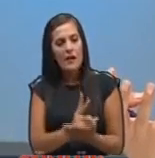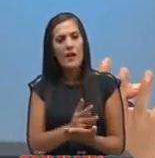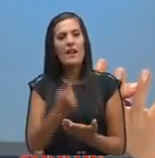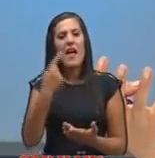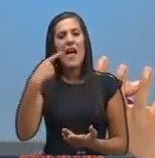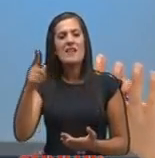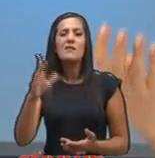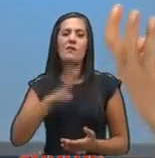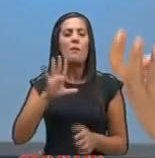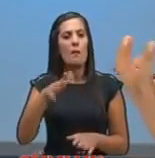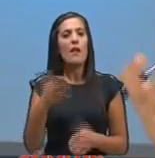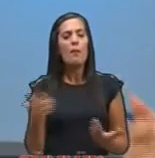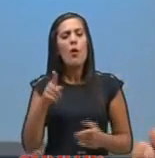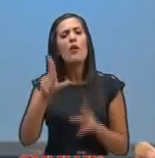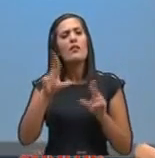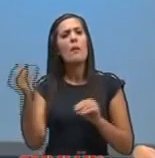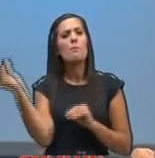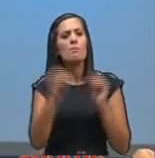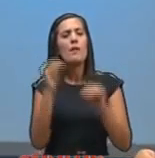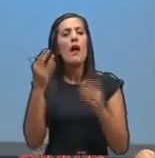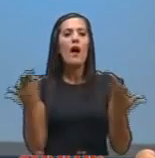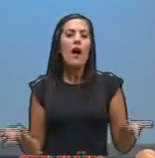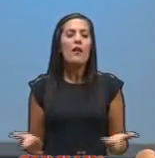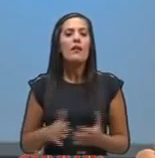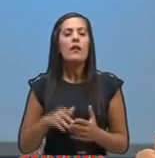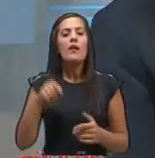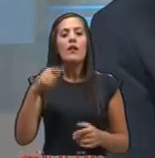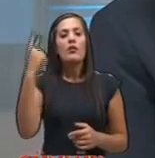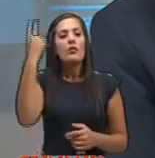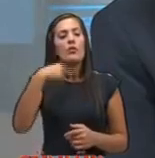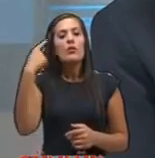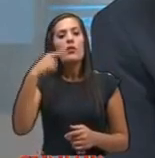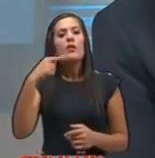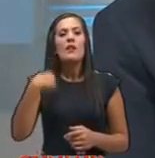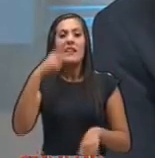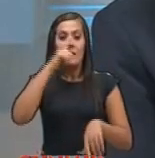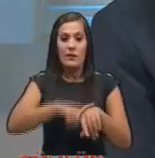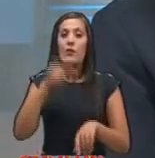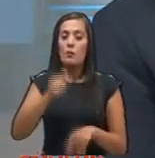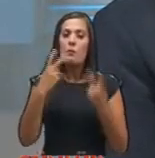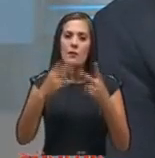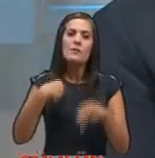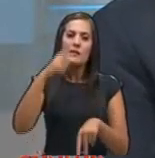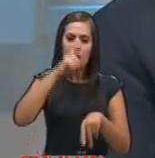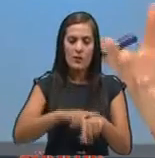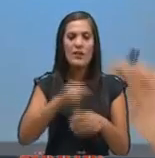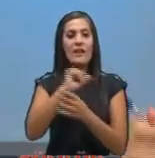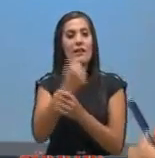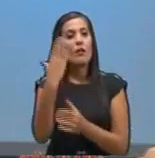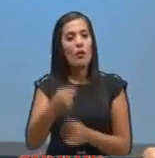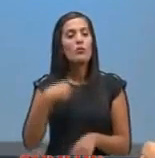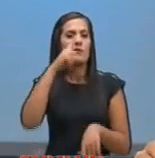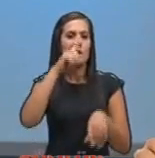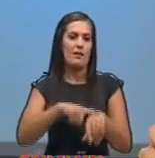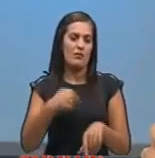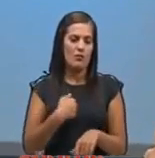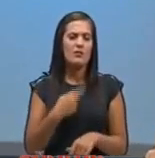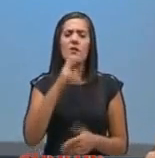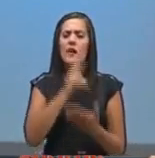evet. eksikliği var belki ama o da tamamlanıyor artık çünkü inanıyoruz, yapabildiğimize inanıyoruz, yetenekli olduğumuza